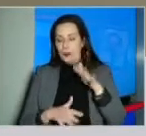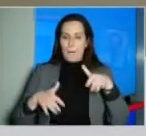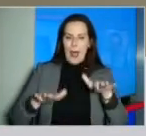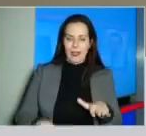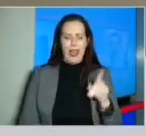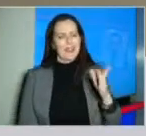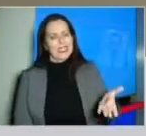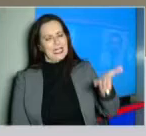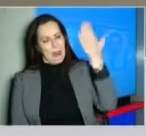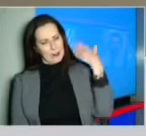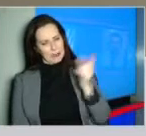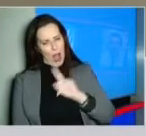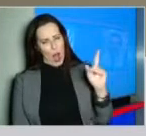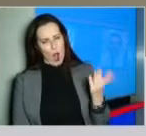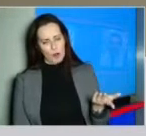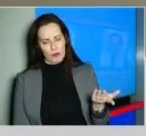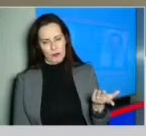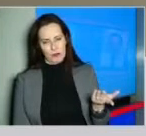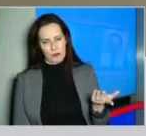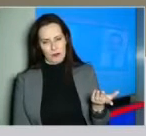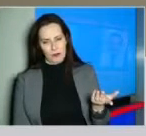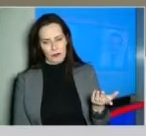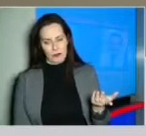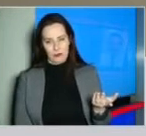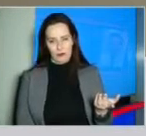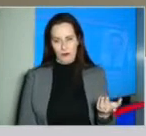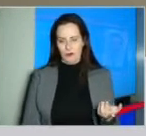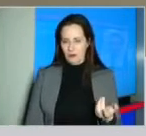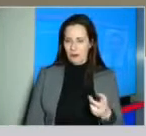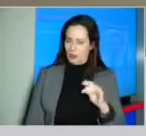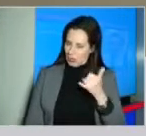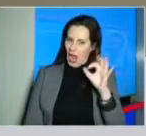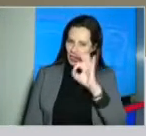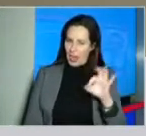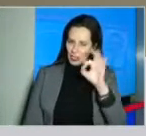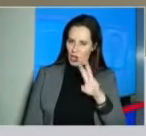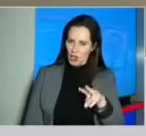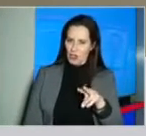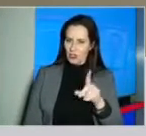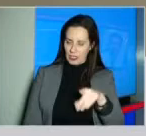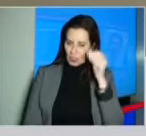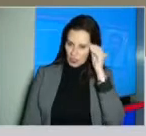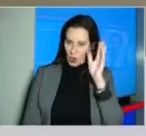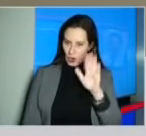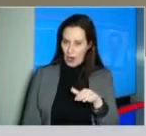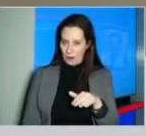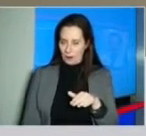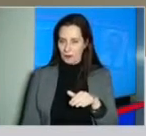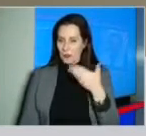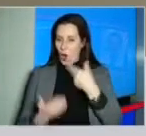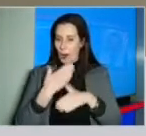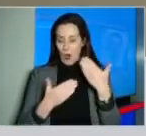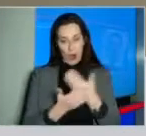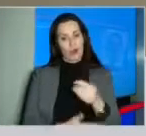אבל זה מזמן כבר לא קיים באופן הזה. לא, לא, זה קיים עדיין, זה קיים, אל תשכחי שיש גם העולים